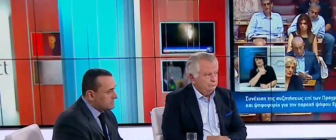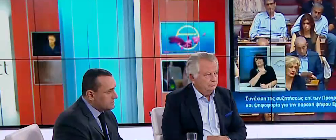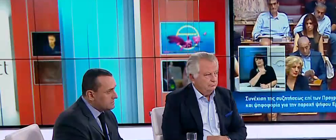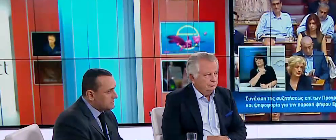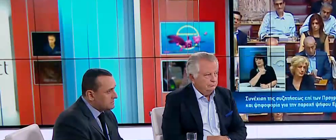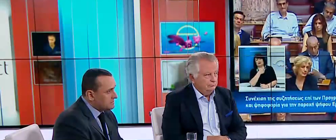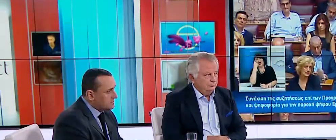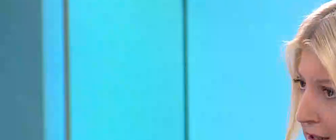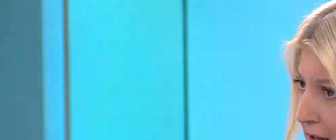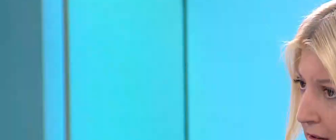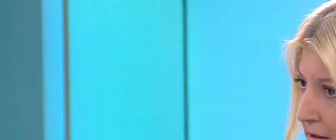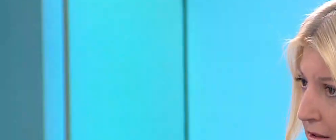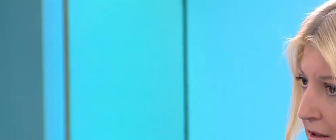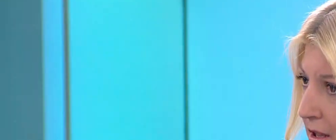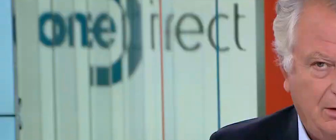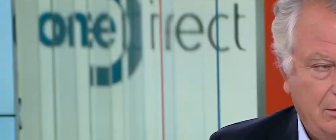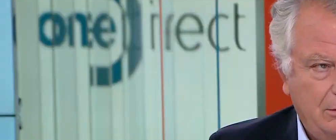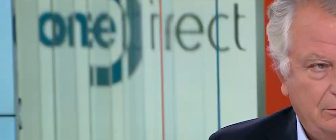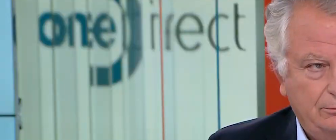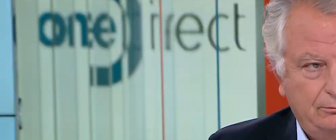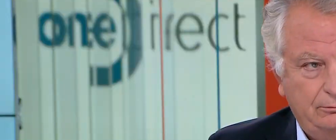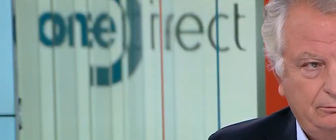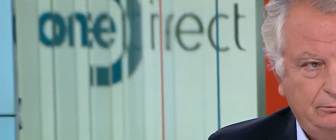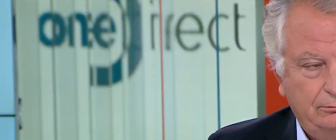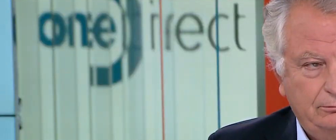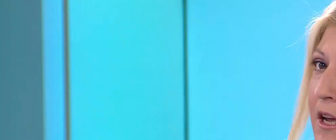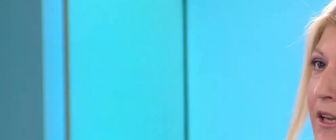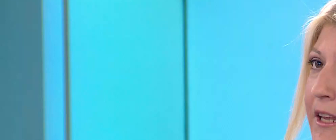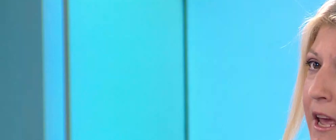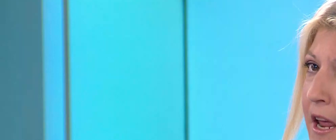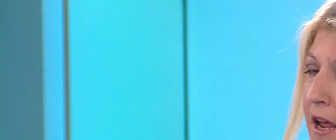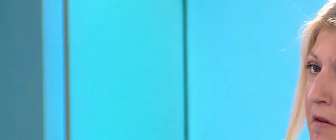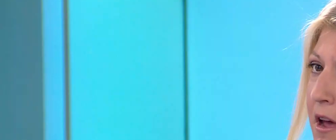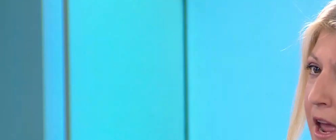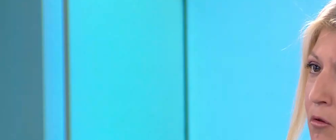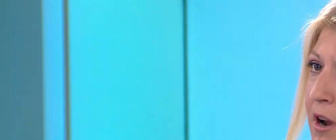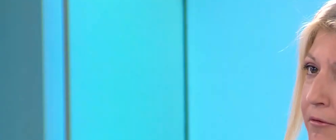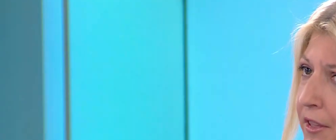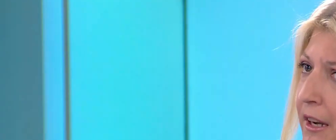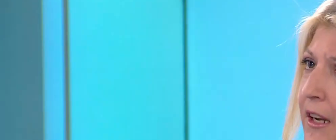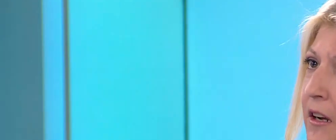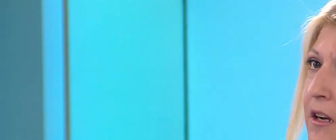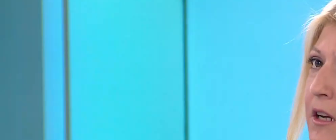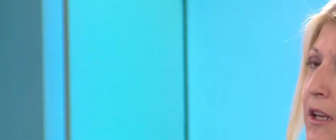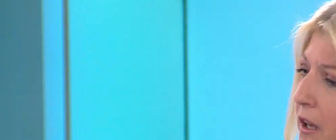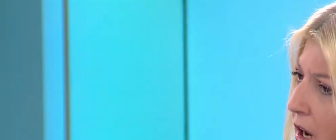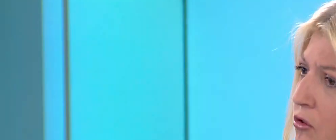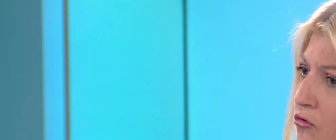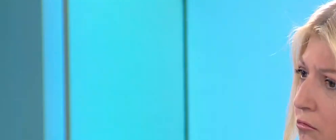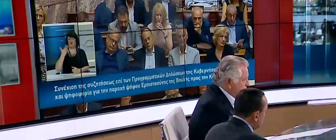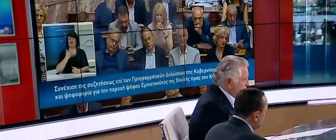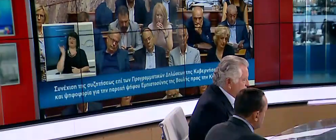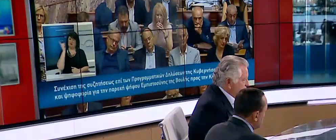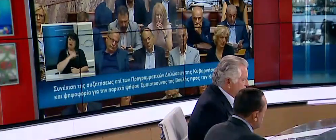Εκεί νομίζω ότι άργησε. Εκεί δεν το κατάφερε. Εκεί δεν το κατάφερε και έχουν ευθύνη